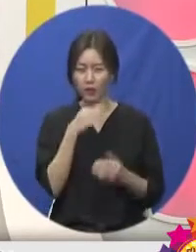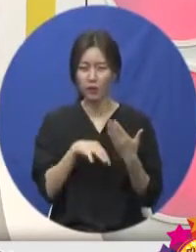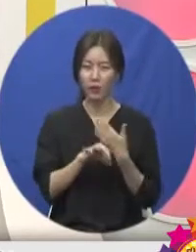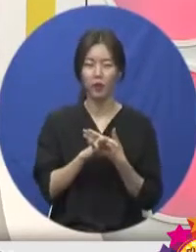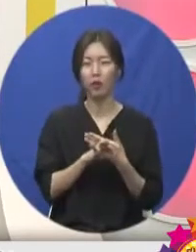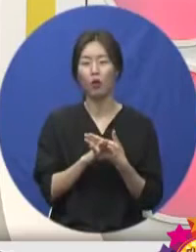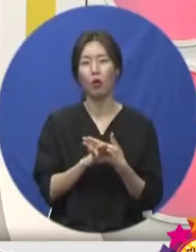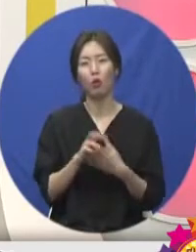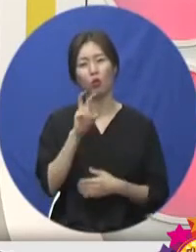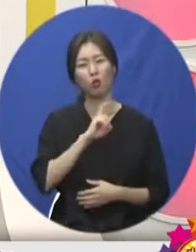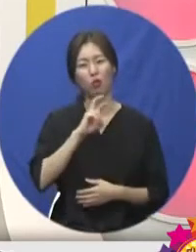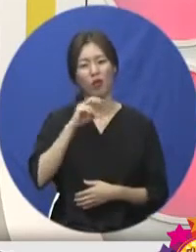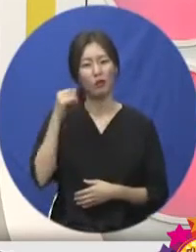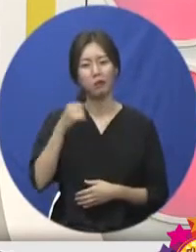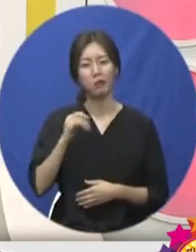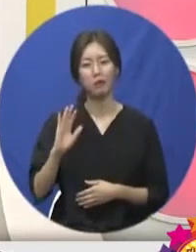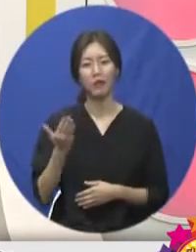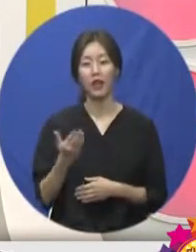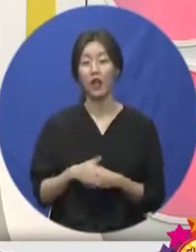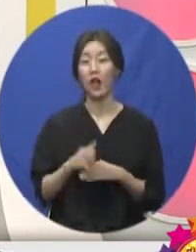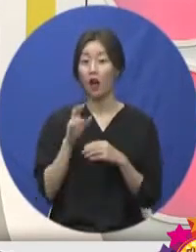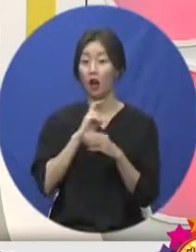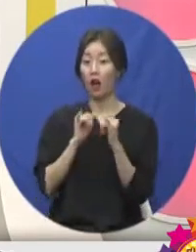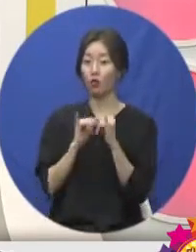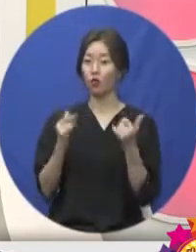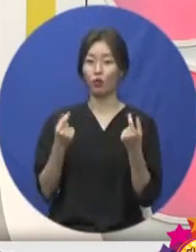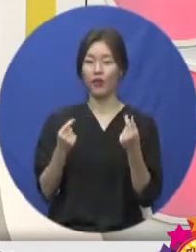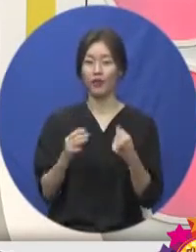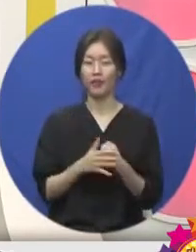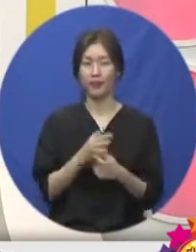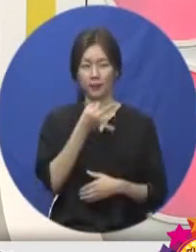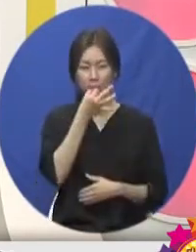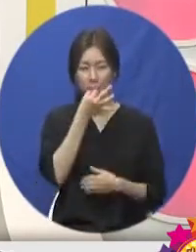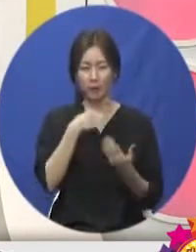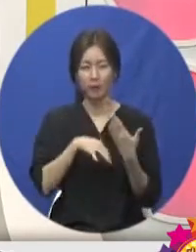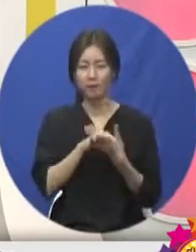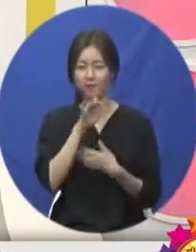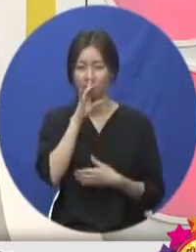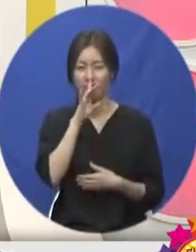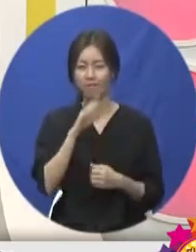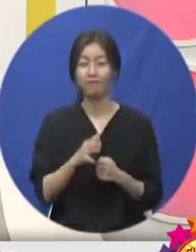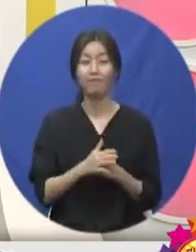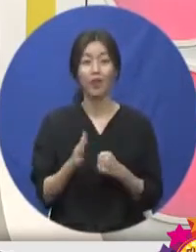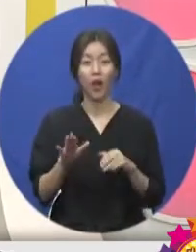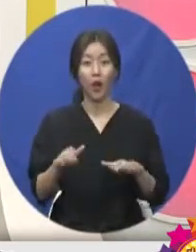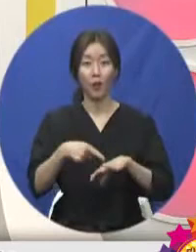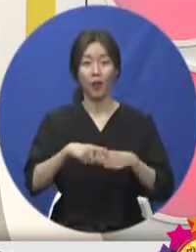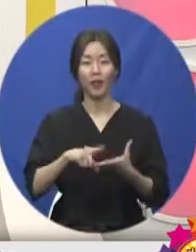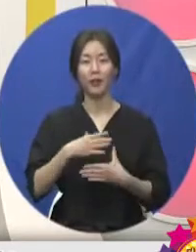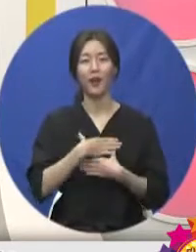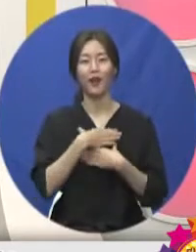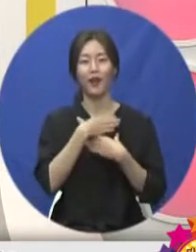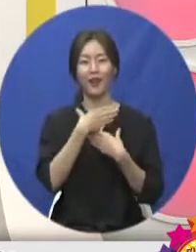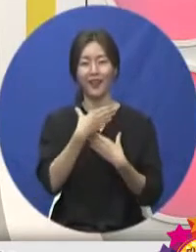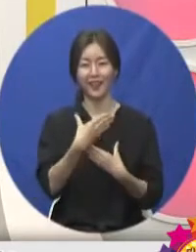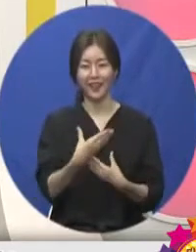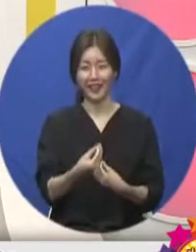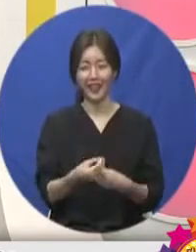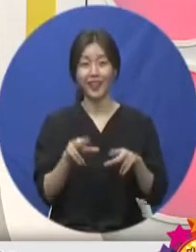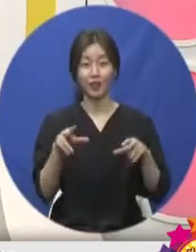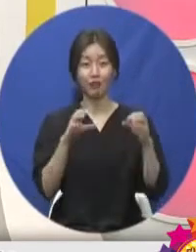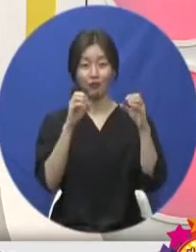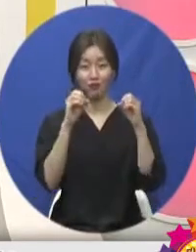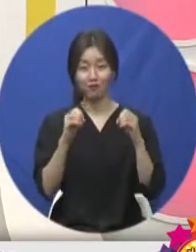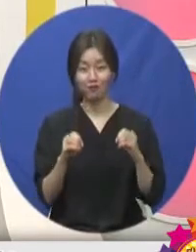소리만 깨끗 질러져요. 우리 가수들도 그러죠. 맞아요. 네. 네. 소리만 막 질러져. 그러니까 오늘 편안하게 지금 마음처럼 이렇게